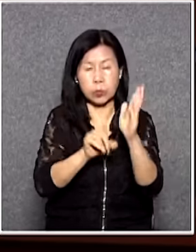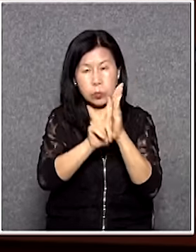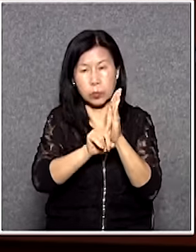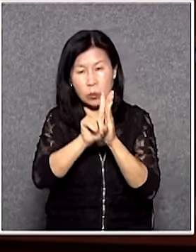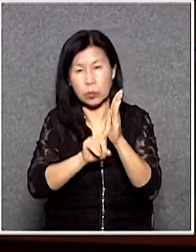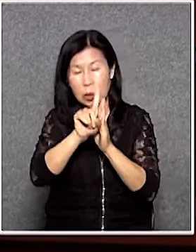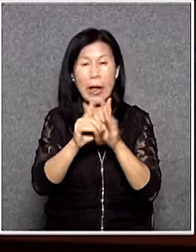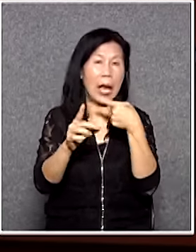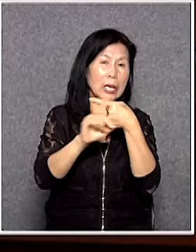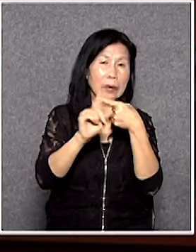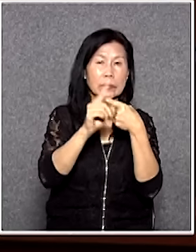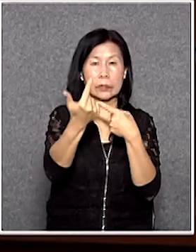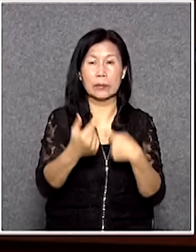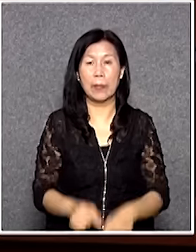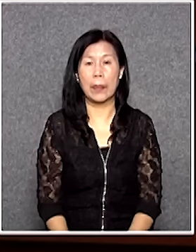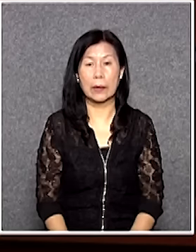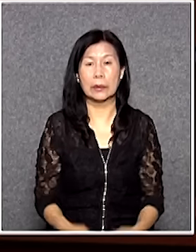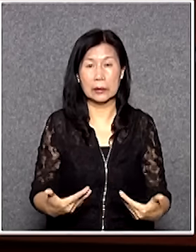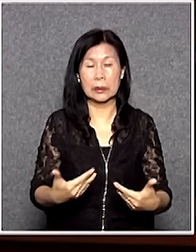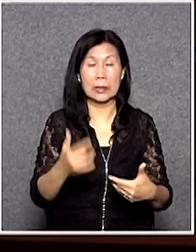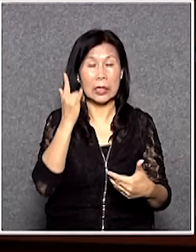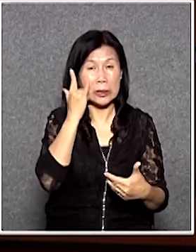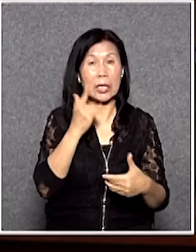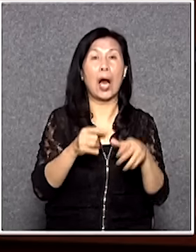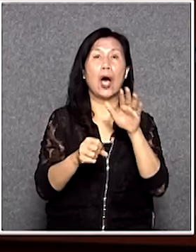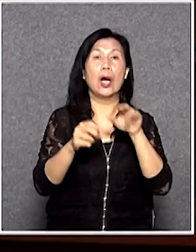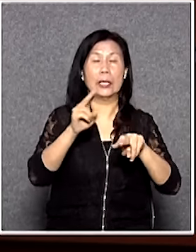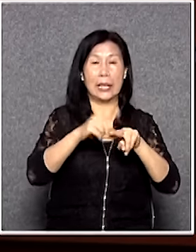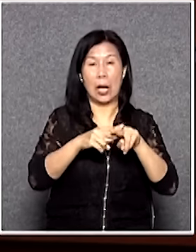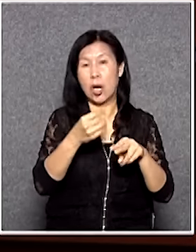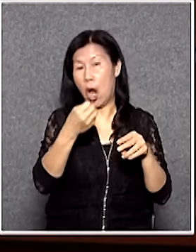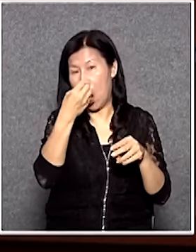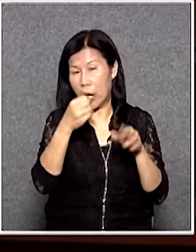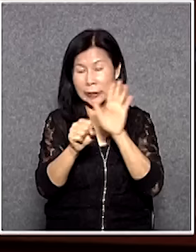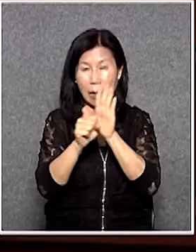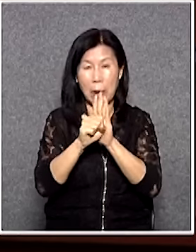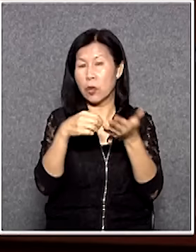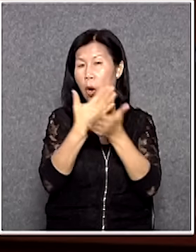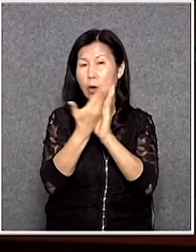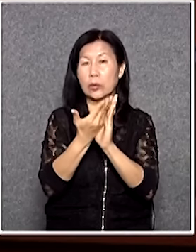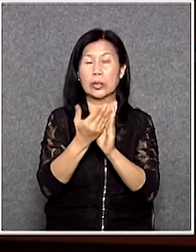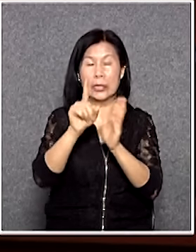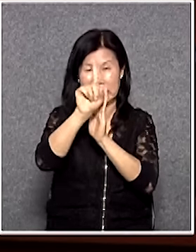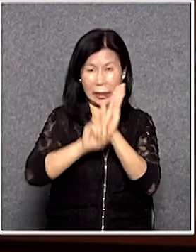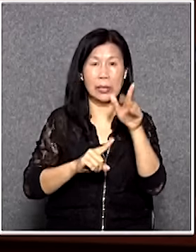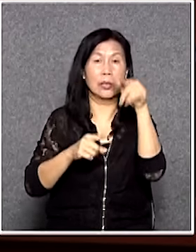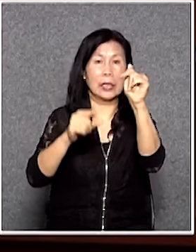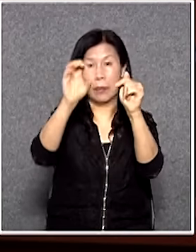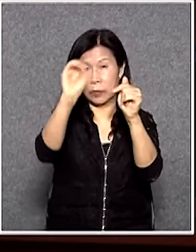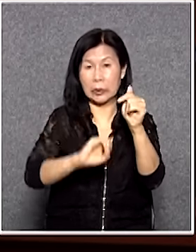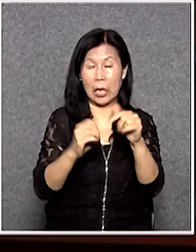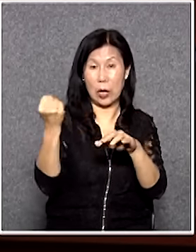大的危机。德日中港四地的股市跌幅超过一成，对强积金供款人来